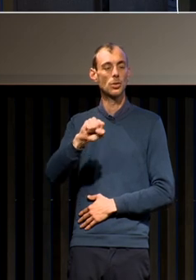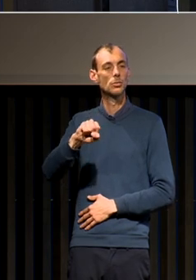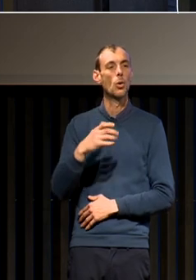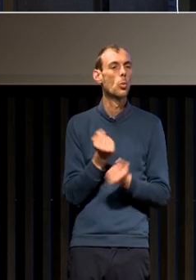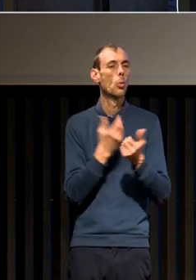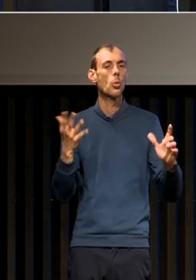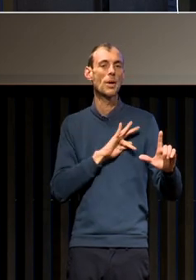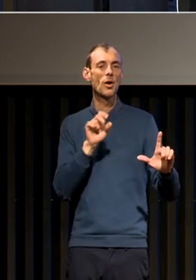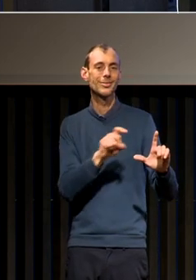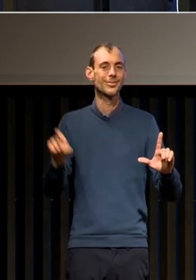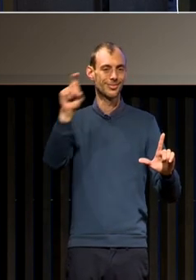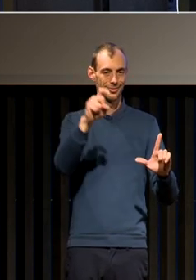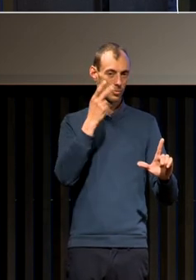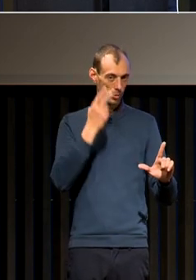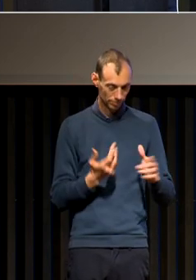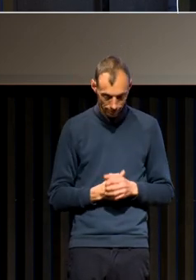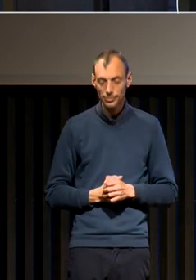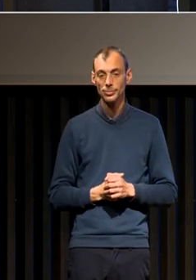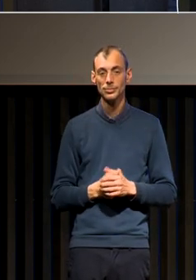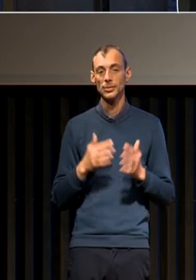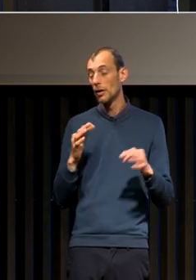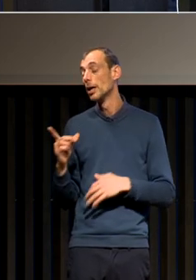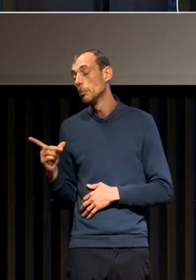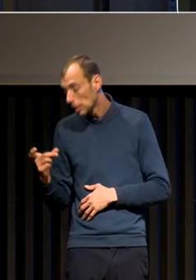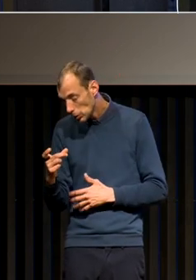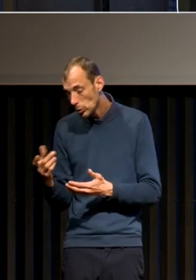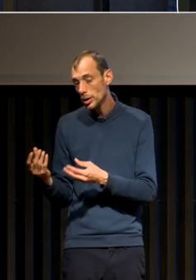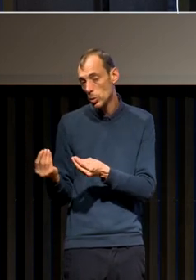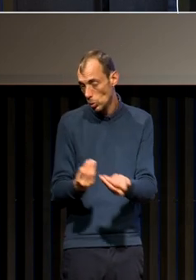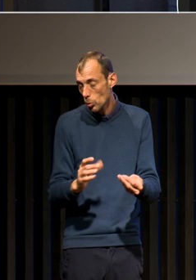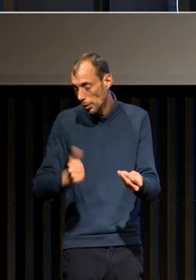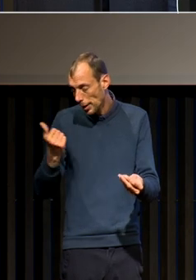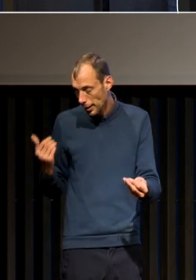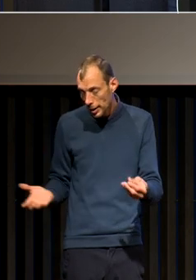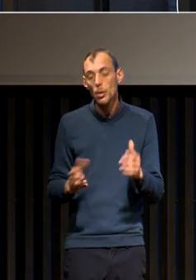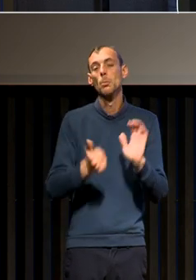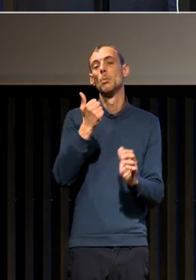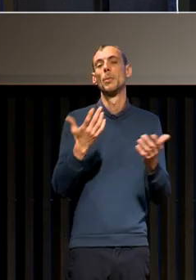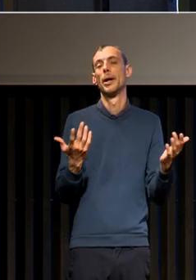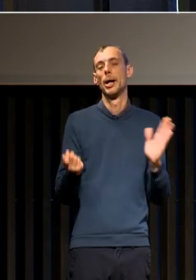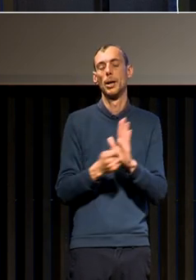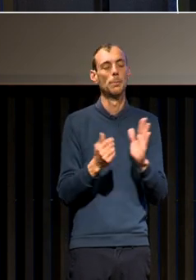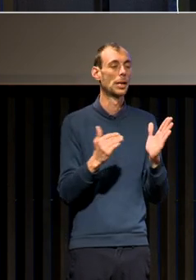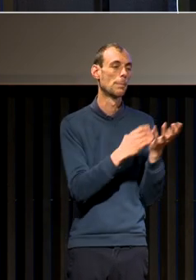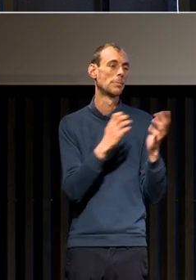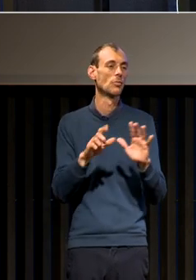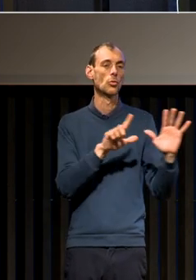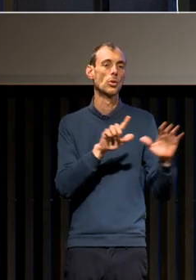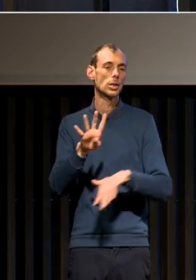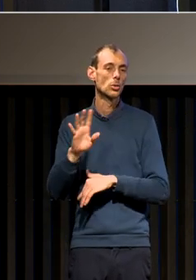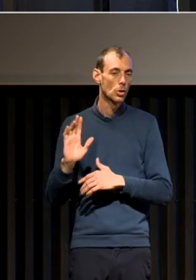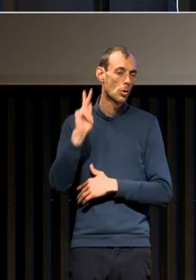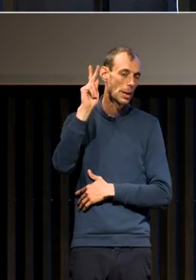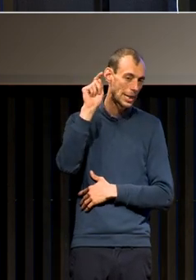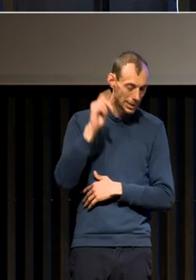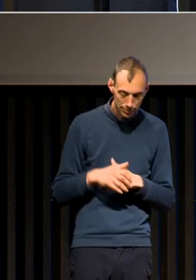qui organisent le don de spermatozoïdes notamment. Premier Sécos parisien, créé en 1974. Bon, et vous voyez que